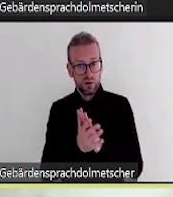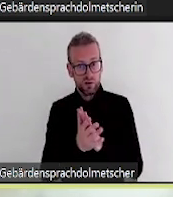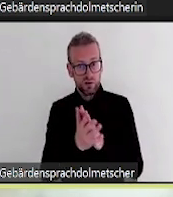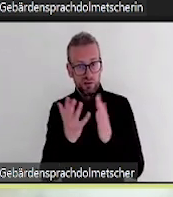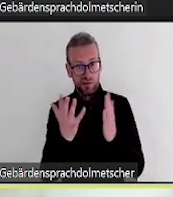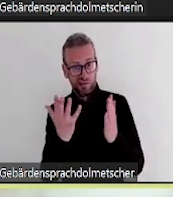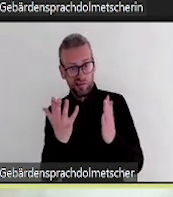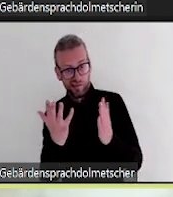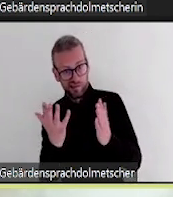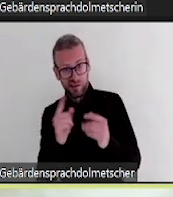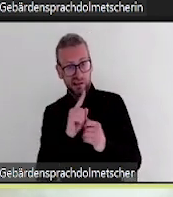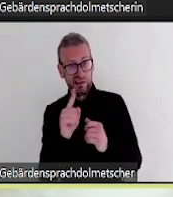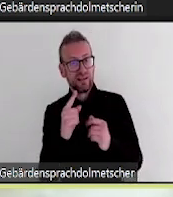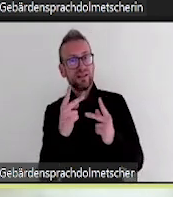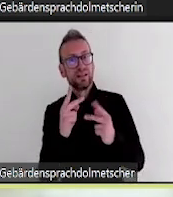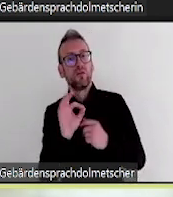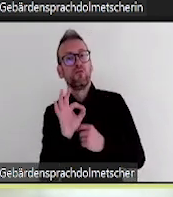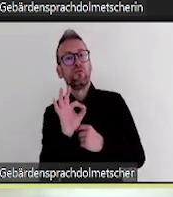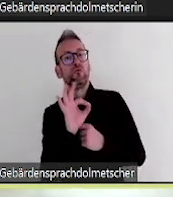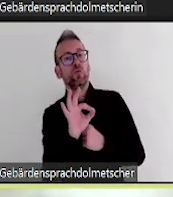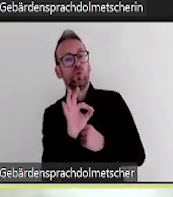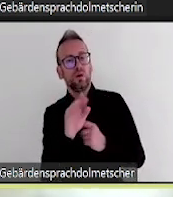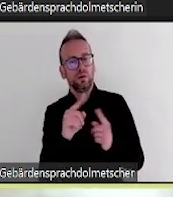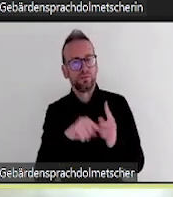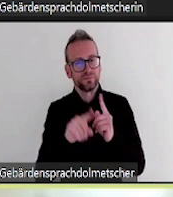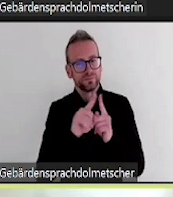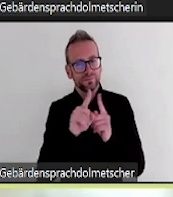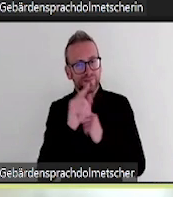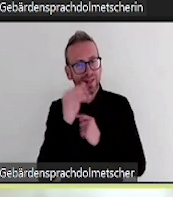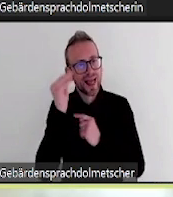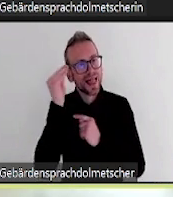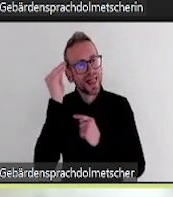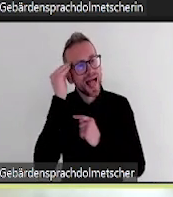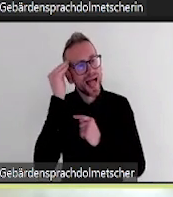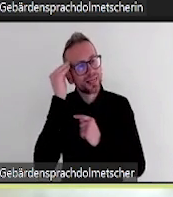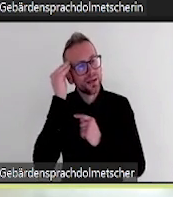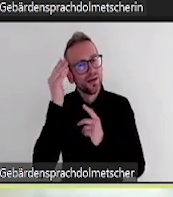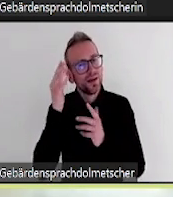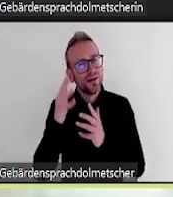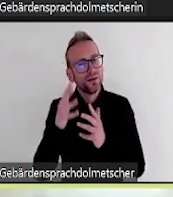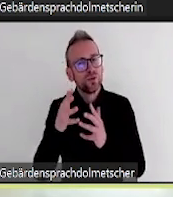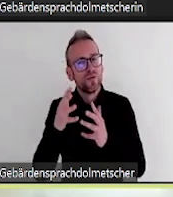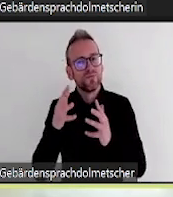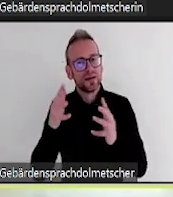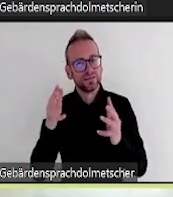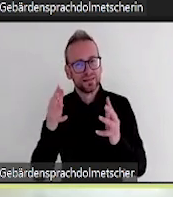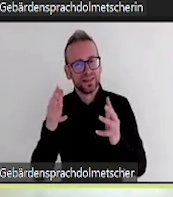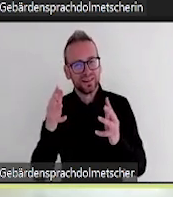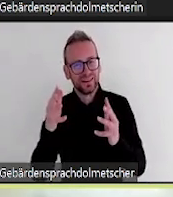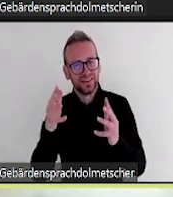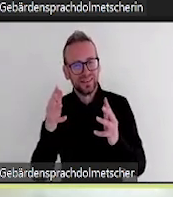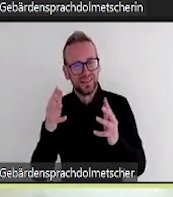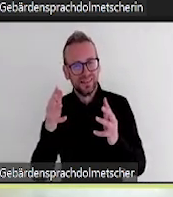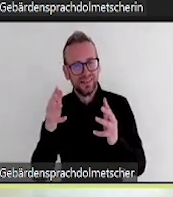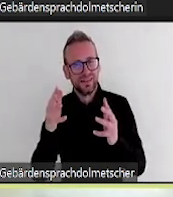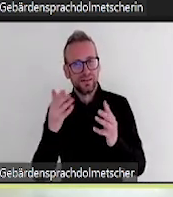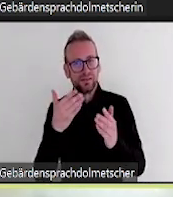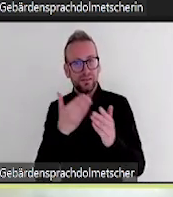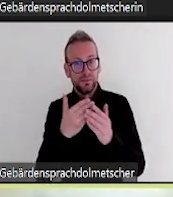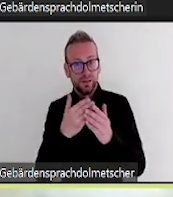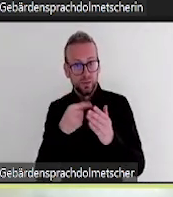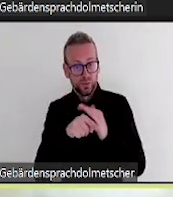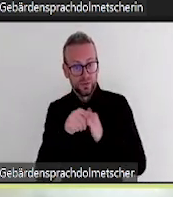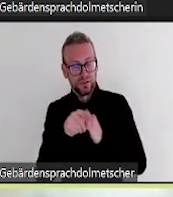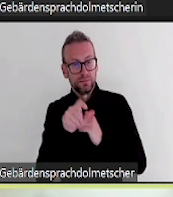Informationen vor, was man auf jeden Fall nicht machen sollte. Und das dritte Don't ist eben,